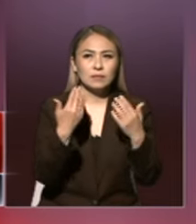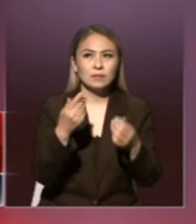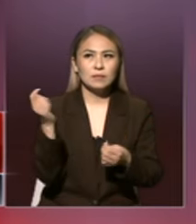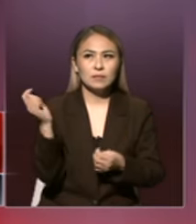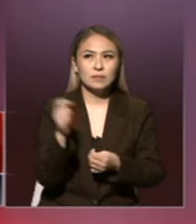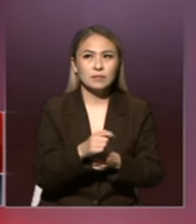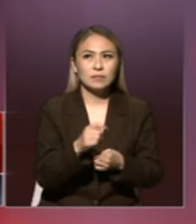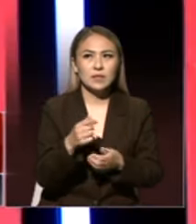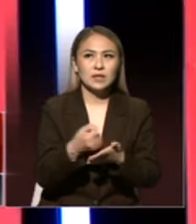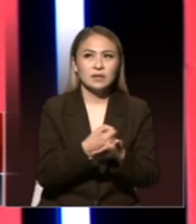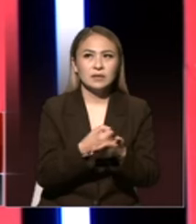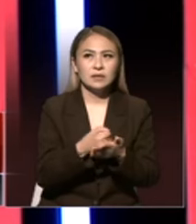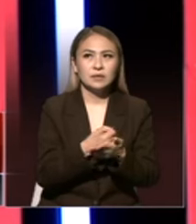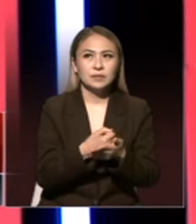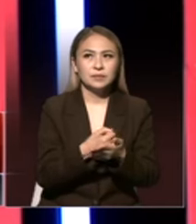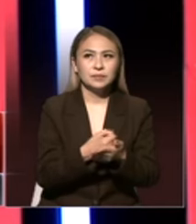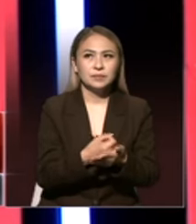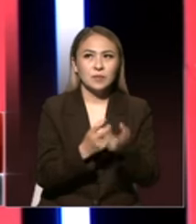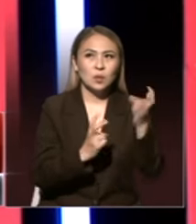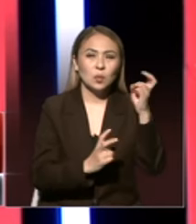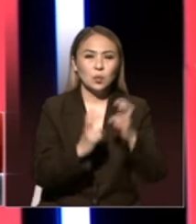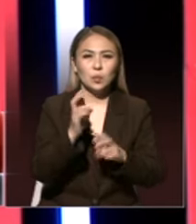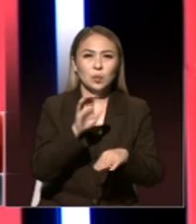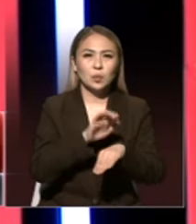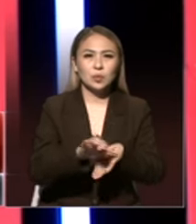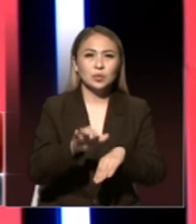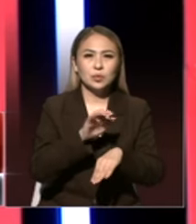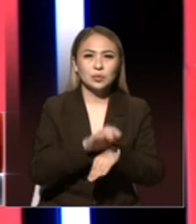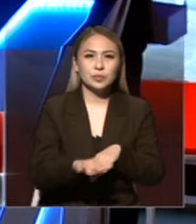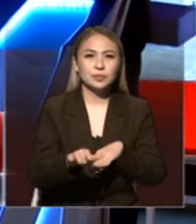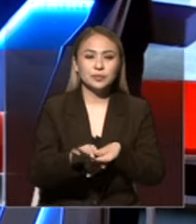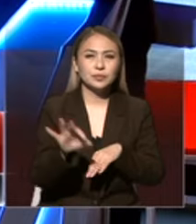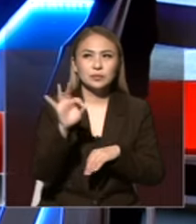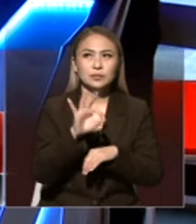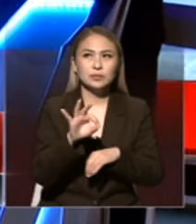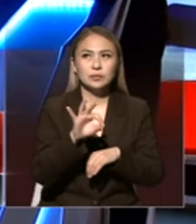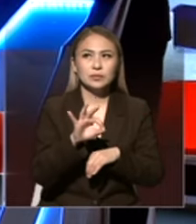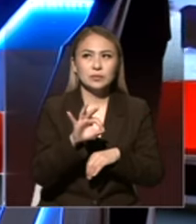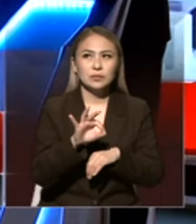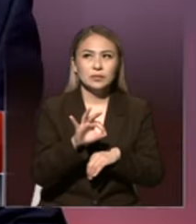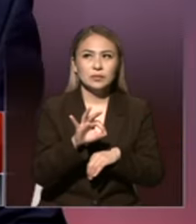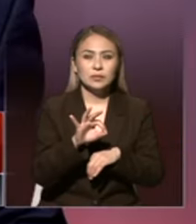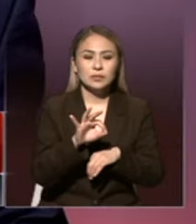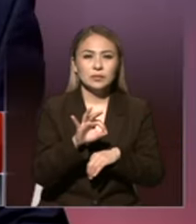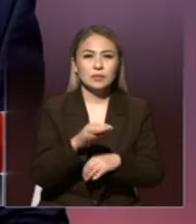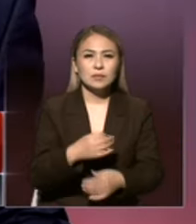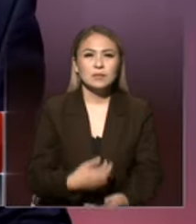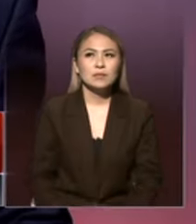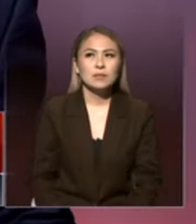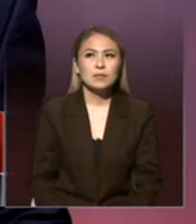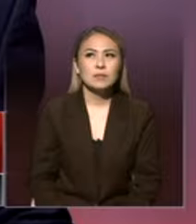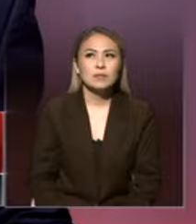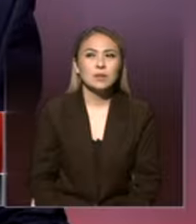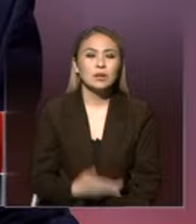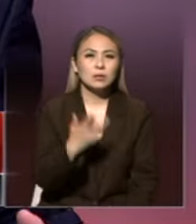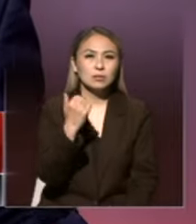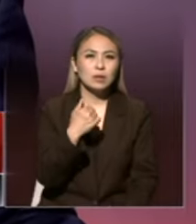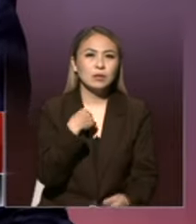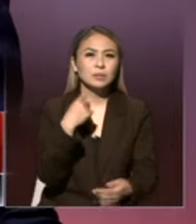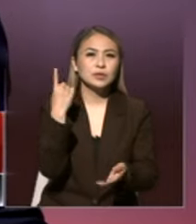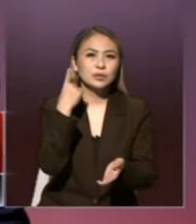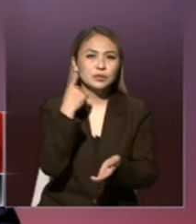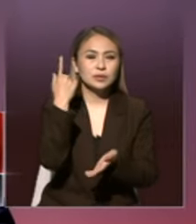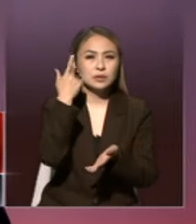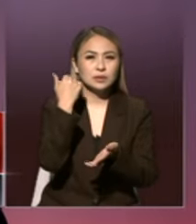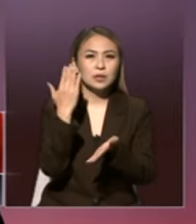келіп отырсыз. Мен мына жерде өндірушілердің жаңағы мүддесін арқалап келіп отқаннан кейін хабардармын әрине, бірақ